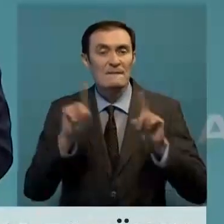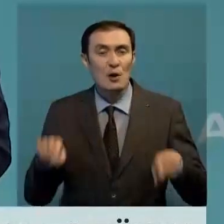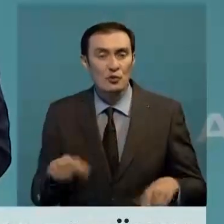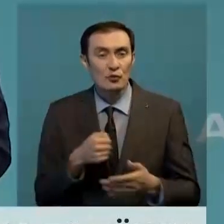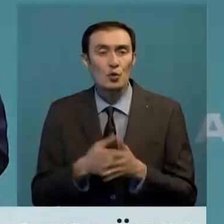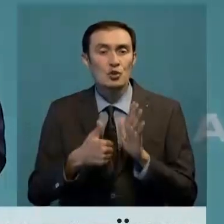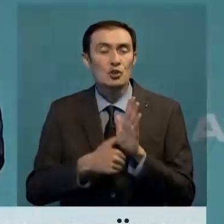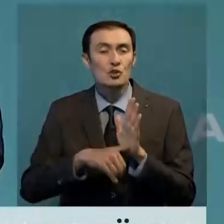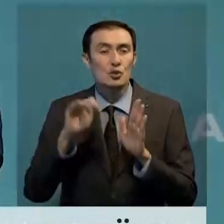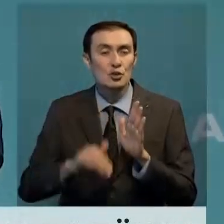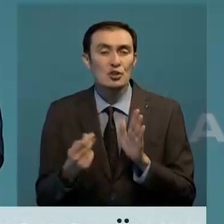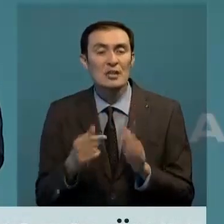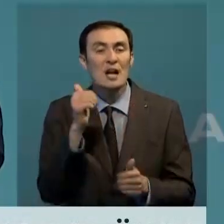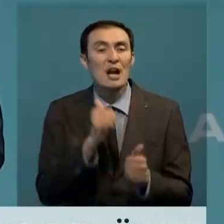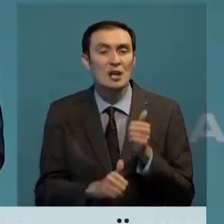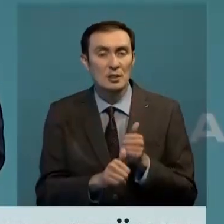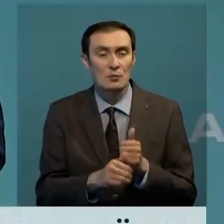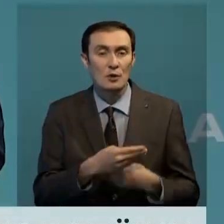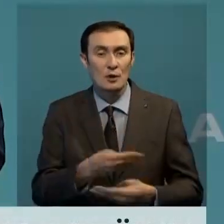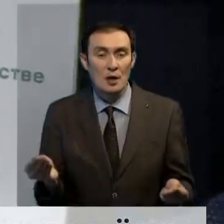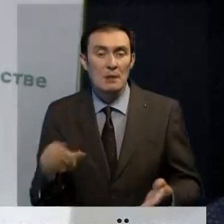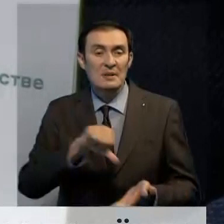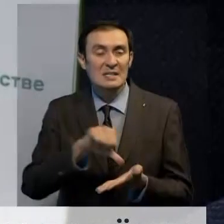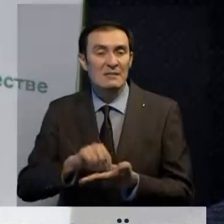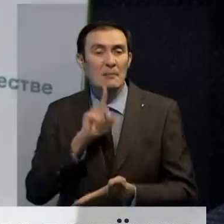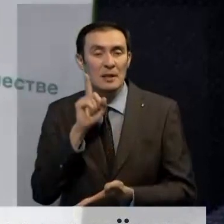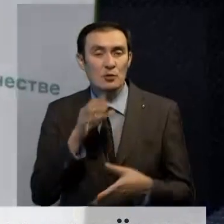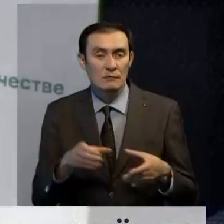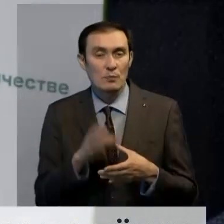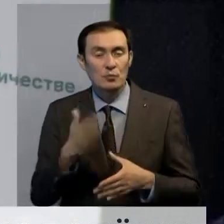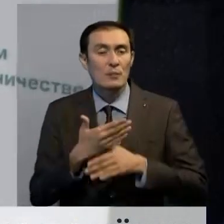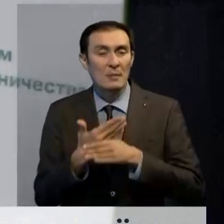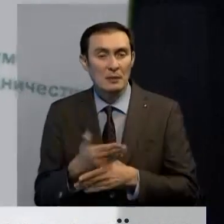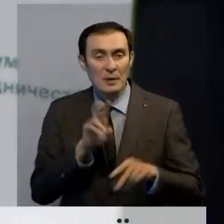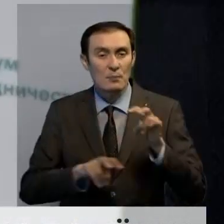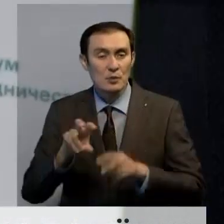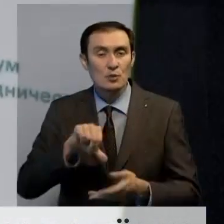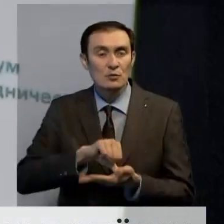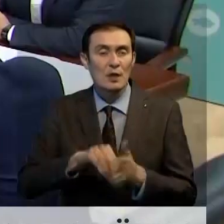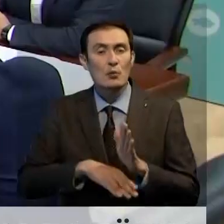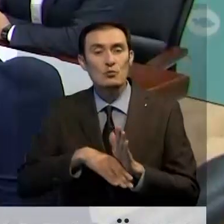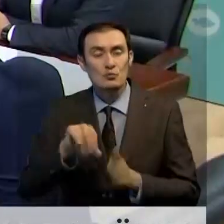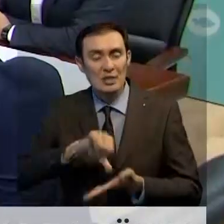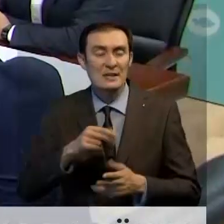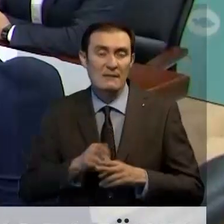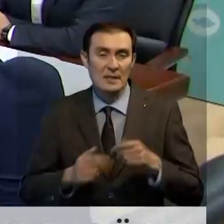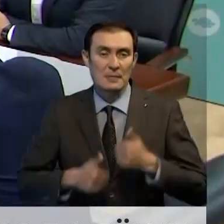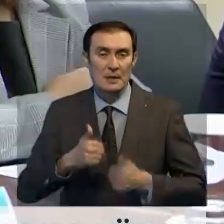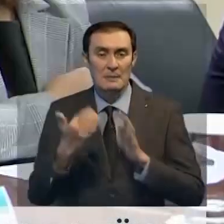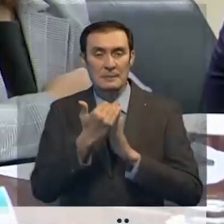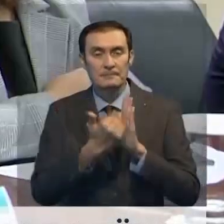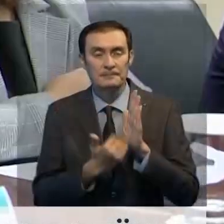до 600 тысяч тенге каждому. Представители молодежного крыла будут помогать при поиске претендентов для участия в данной программе.